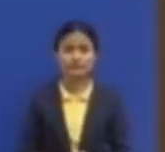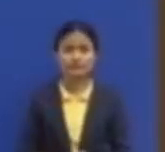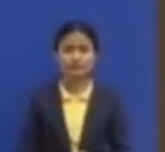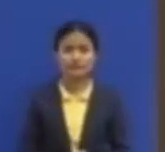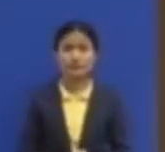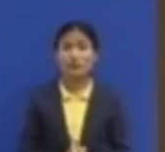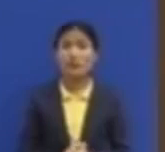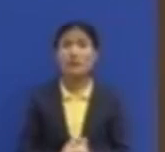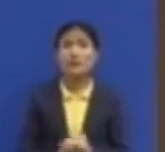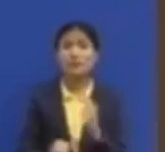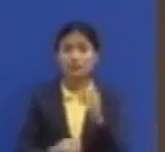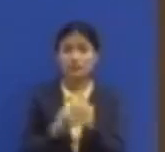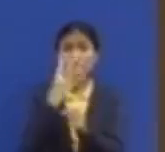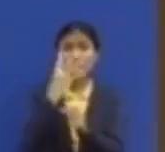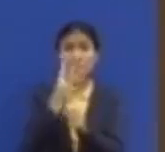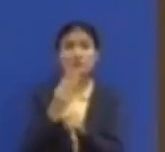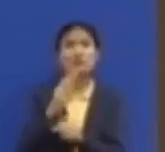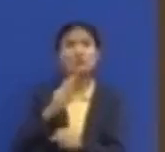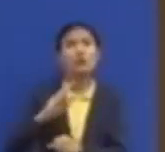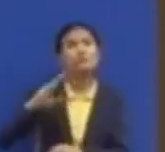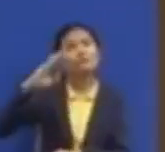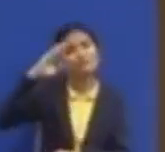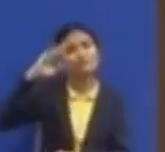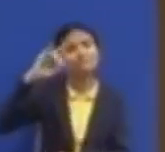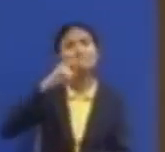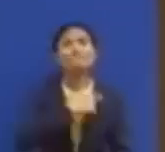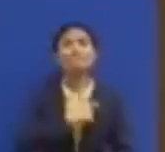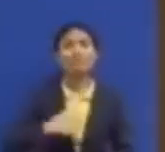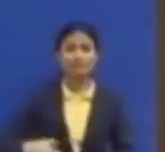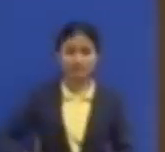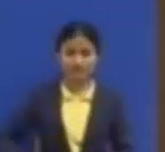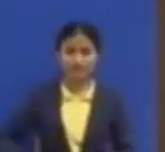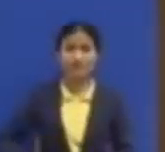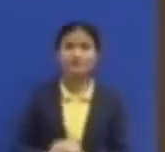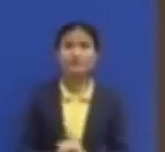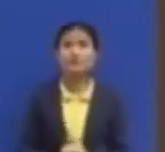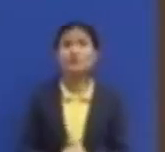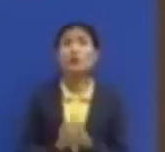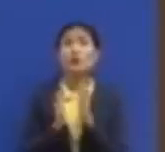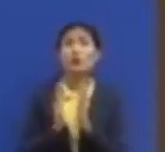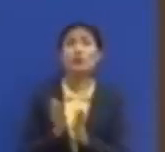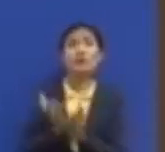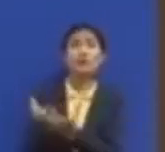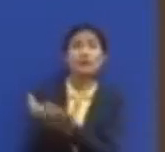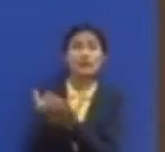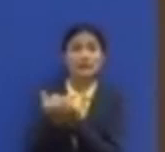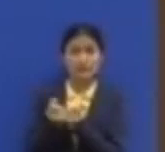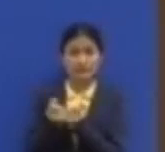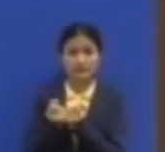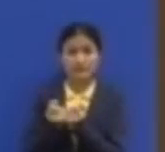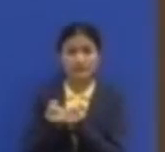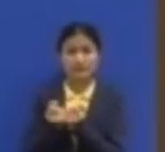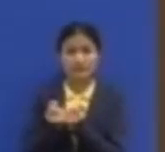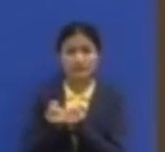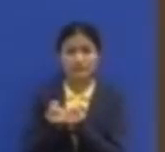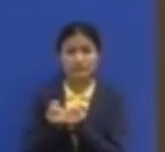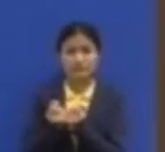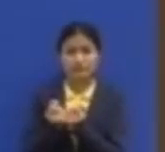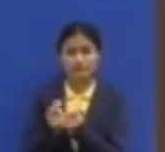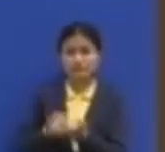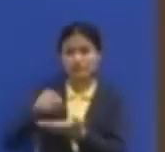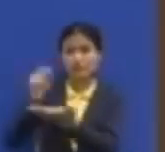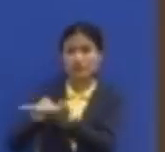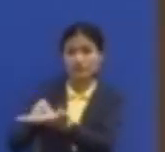ที่4ในรัชกาลปัจจุบันผู้รับสนองพระบรมราชโองการพลเอกประยุทธ์